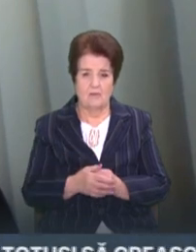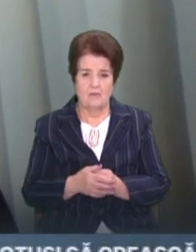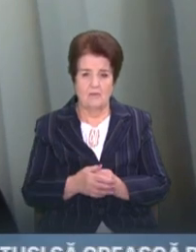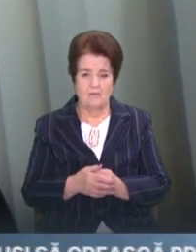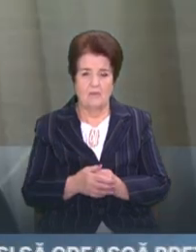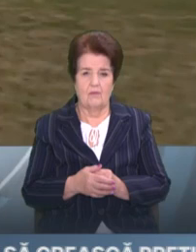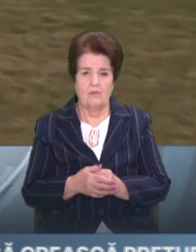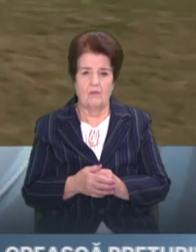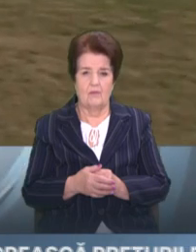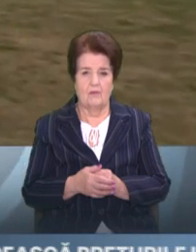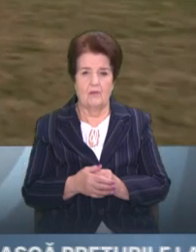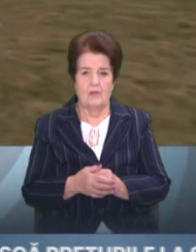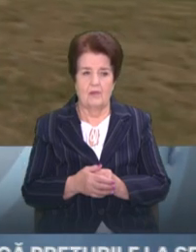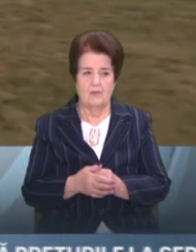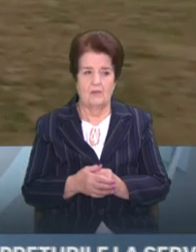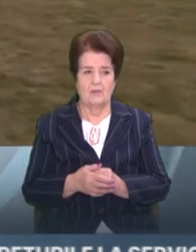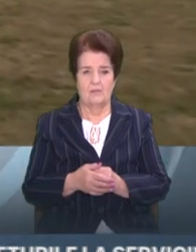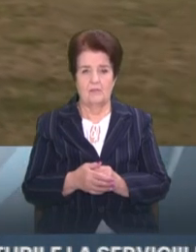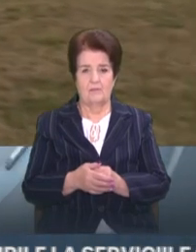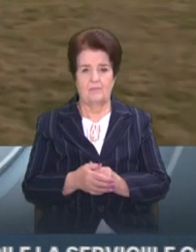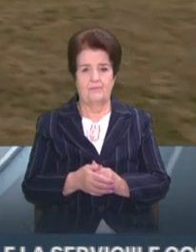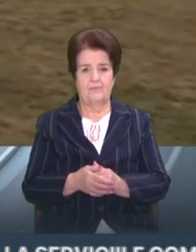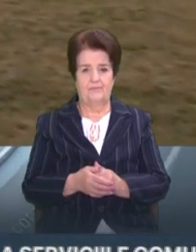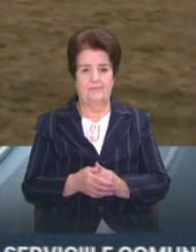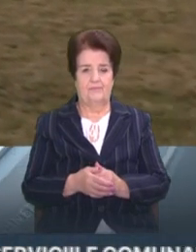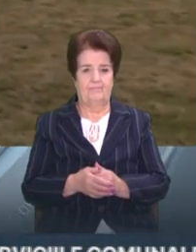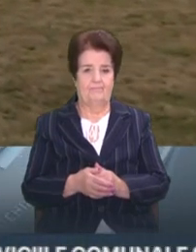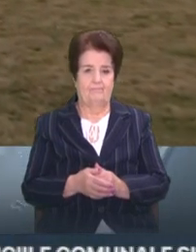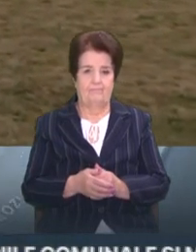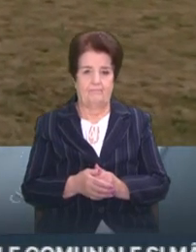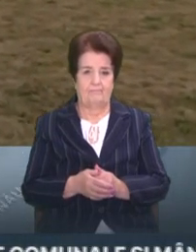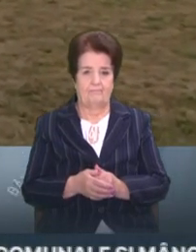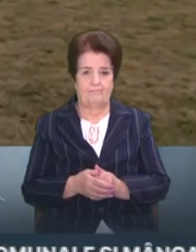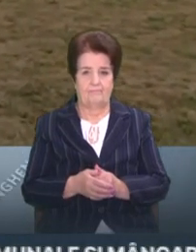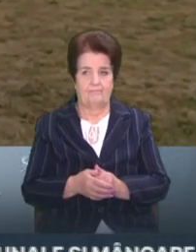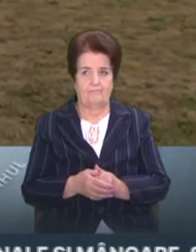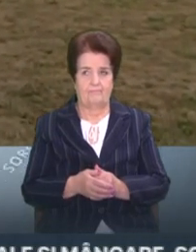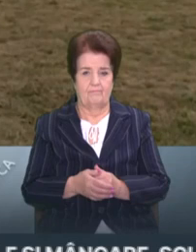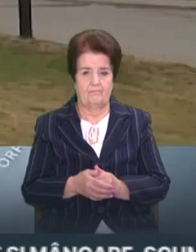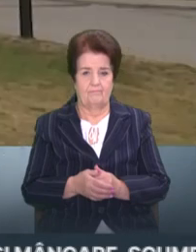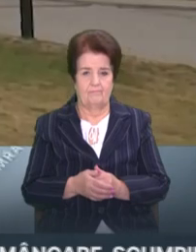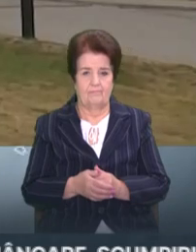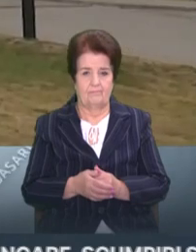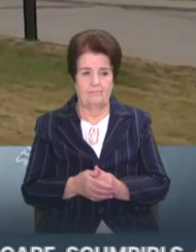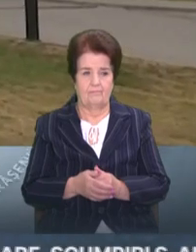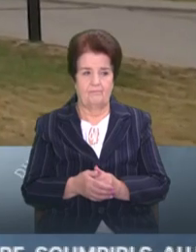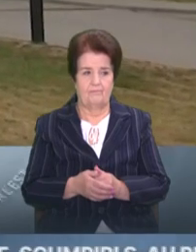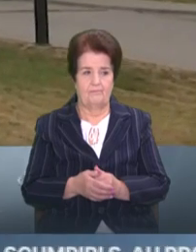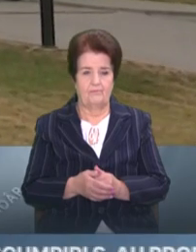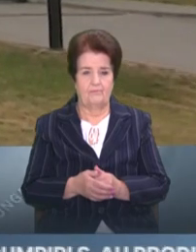și în regim de urgență sau cu maximă prudență